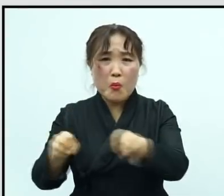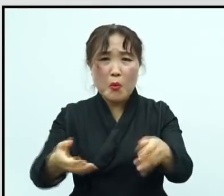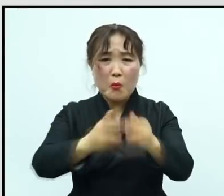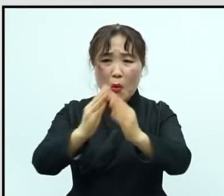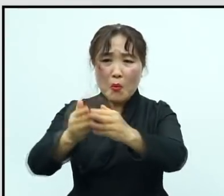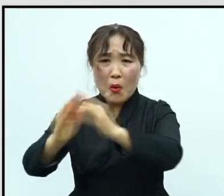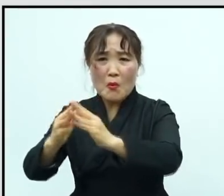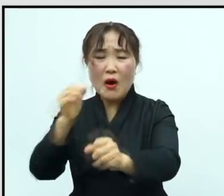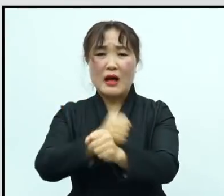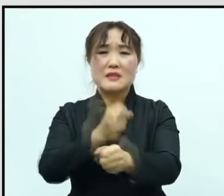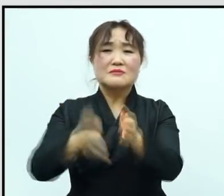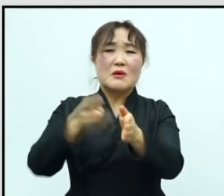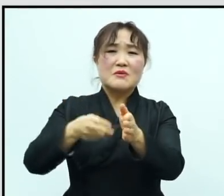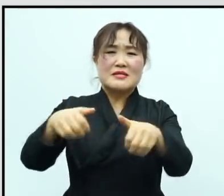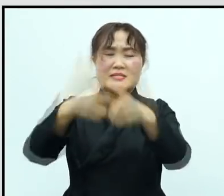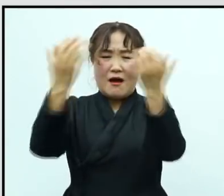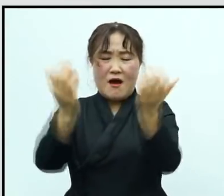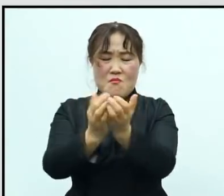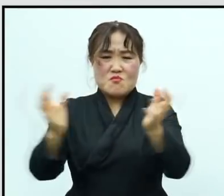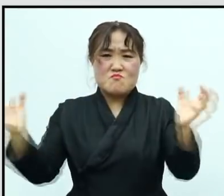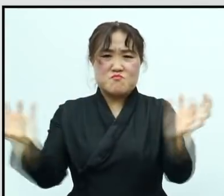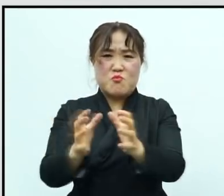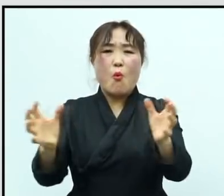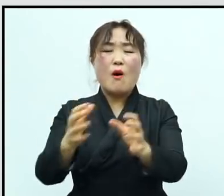남해권 철도 건설 사업을 정비해서